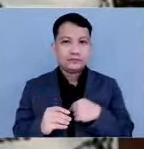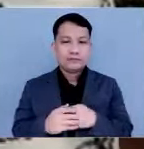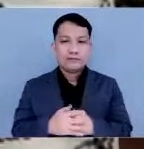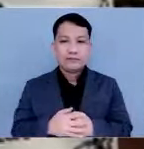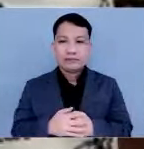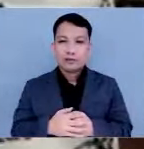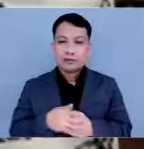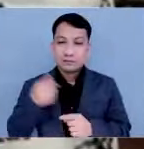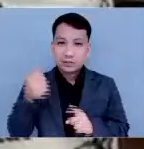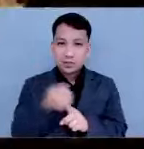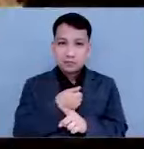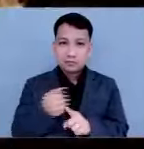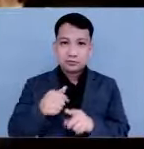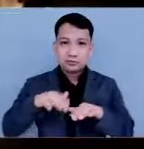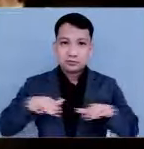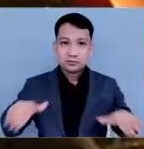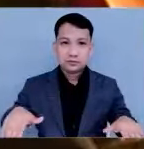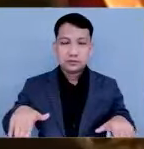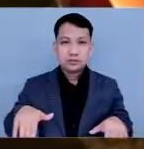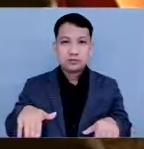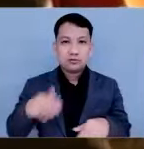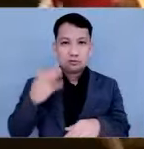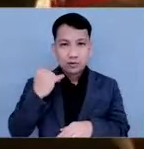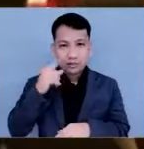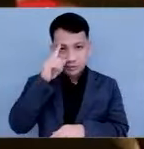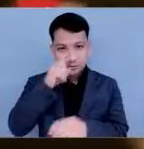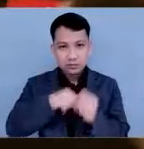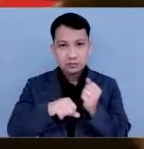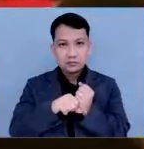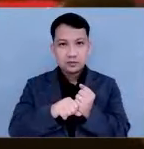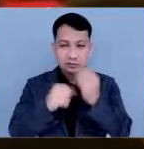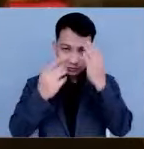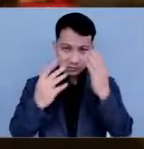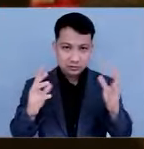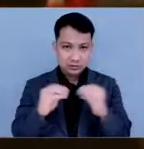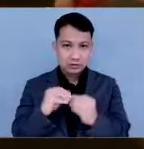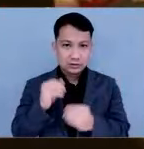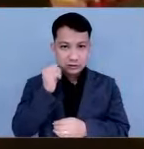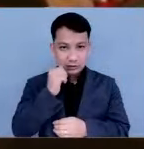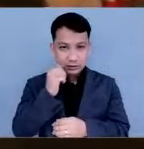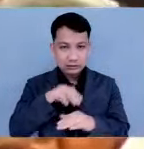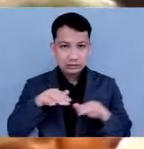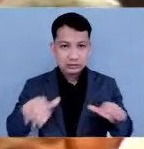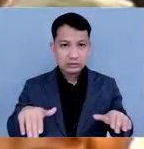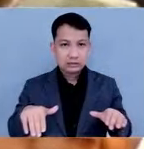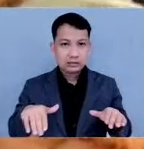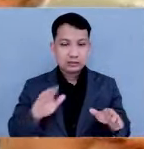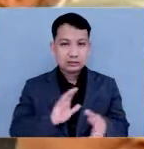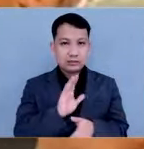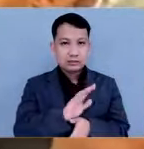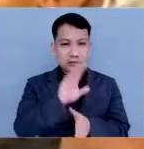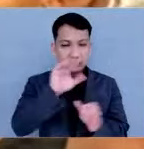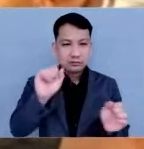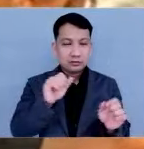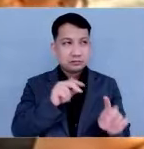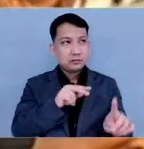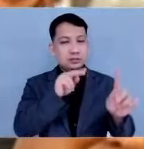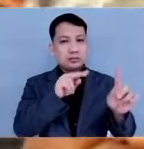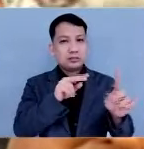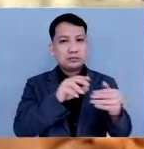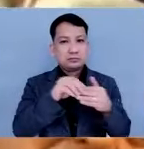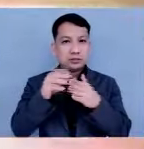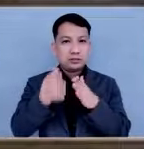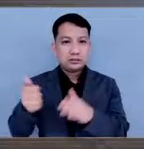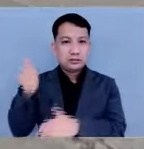Pang-aabuso sa ngalan ng pananampalataya. Yan daw ang sinapit ng ilang babaeng minor de edad sa kamay mismo ng tinitingala nilang leader na si Pastor